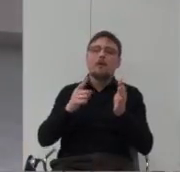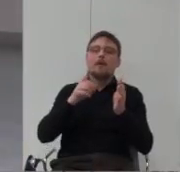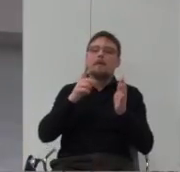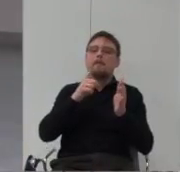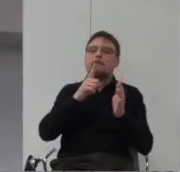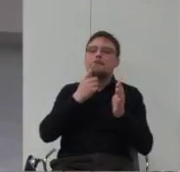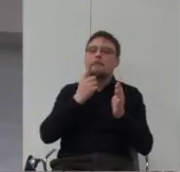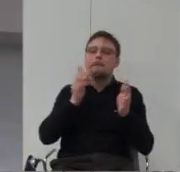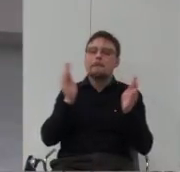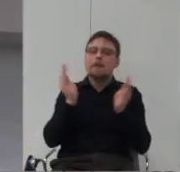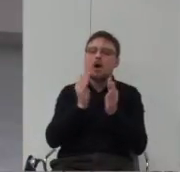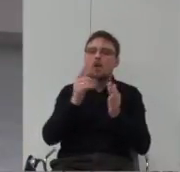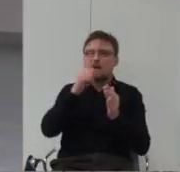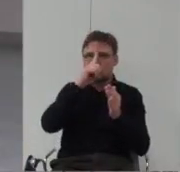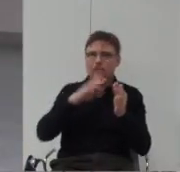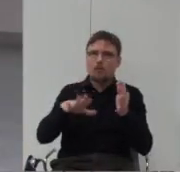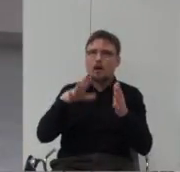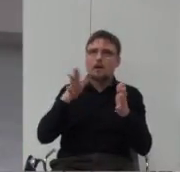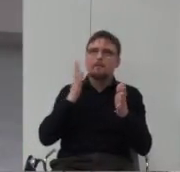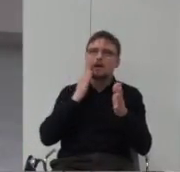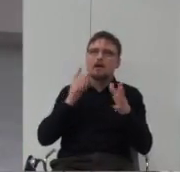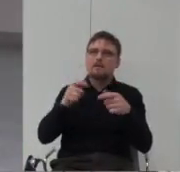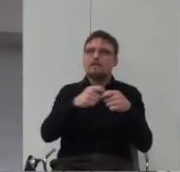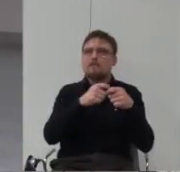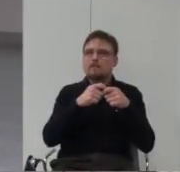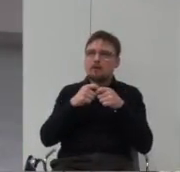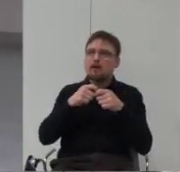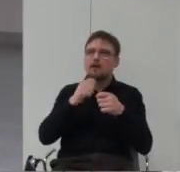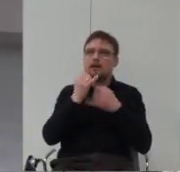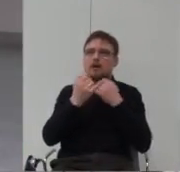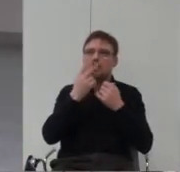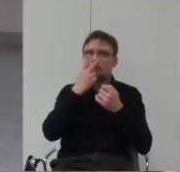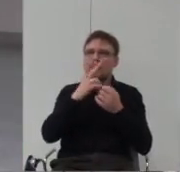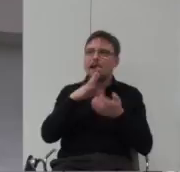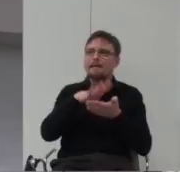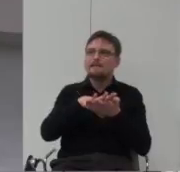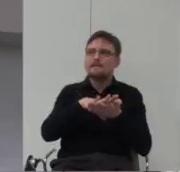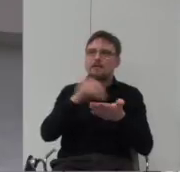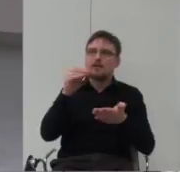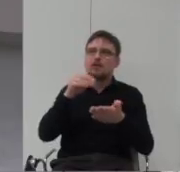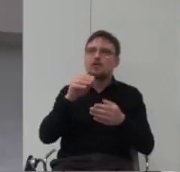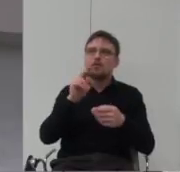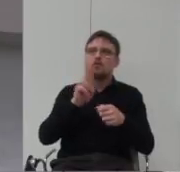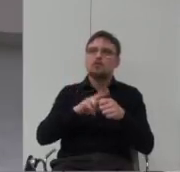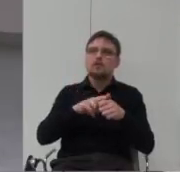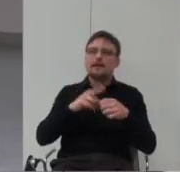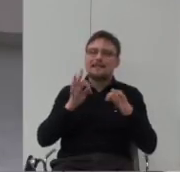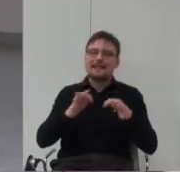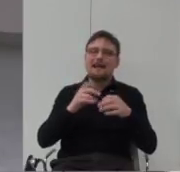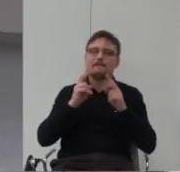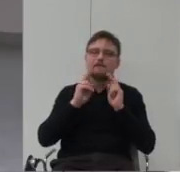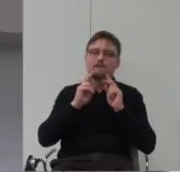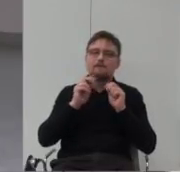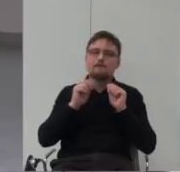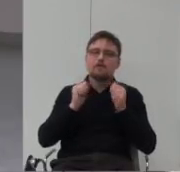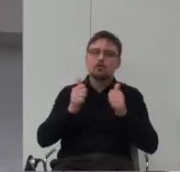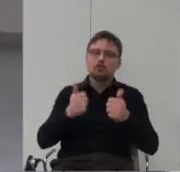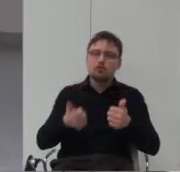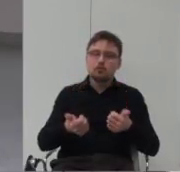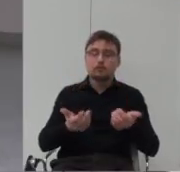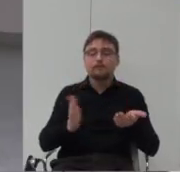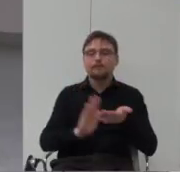do właśnie powiedziałem małych społeczności, do form zamieszkiwania małych społeczności, bo jeśli przyjrzymy się do tych wzorców,